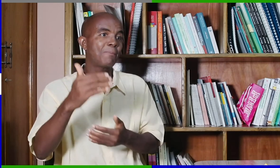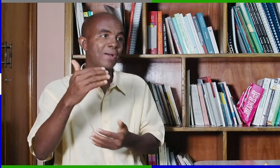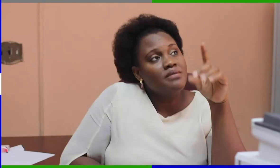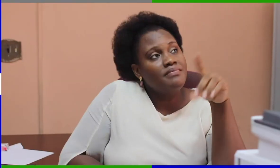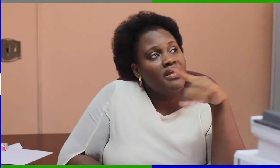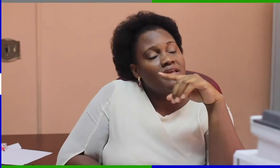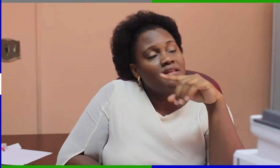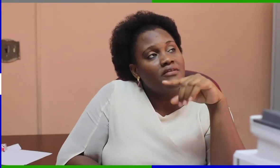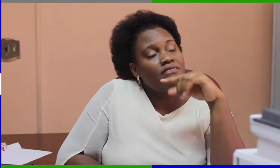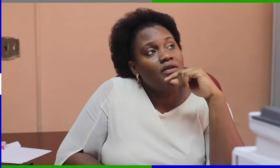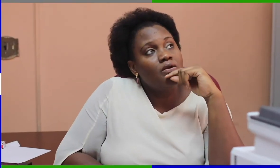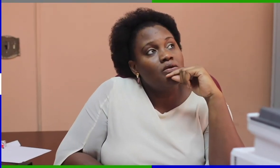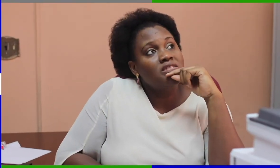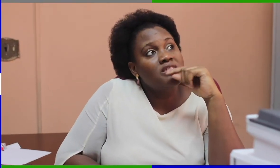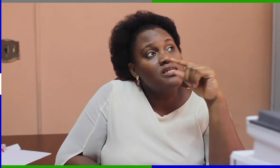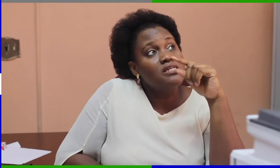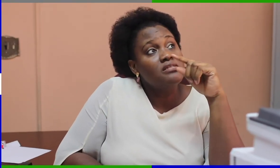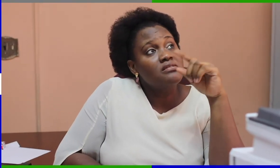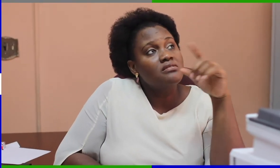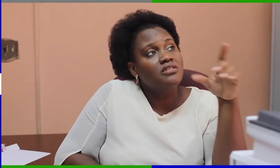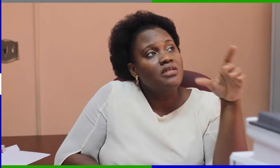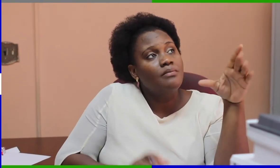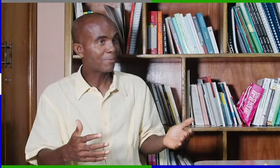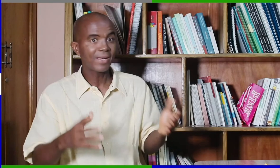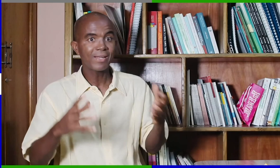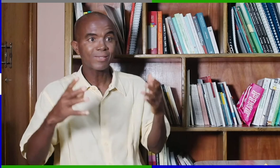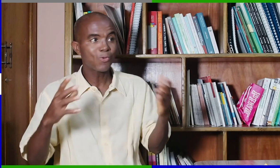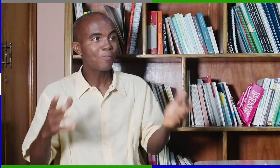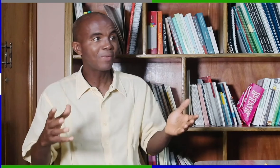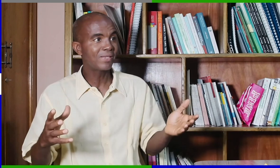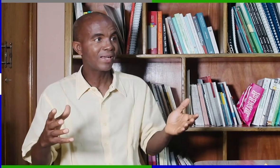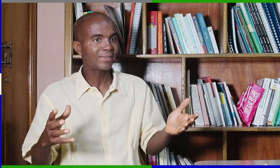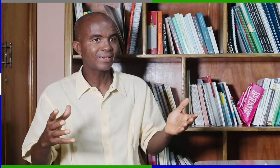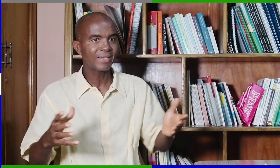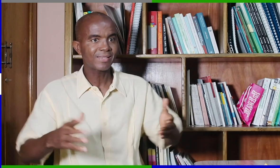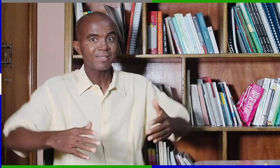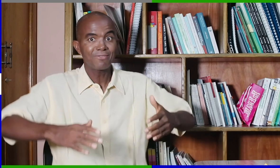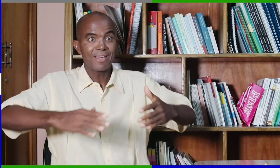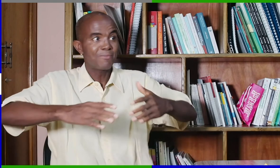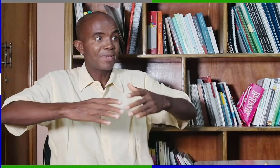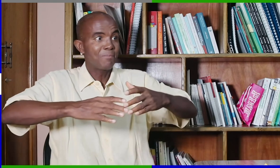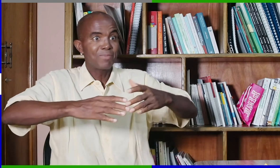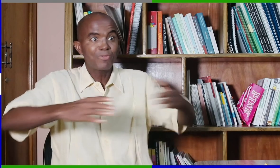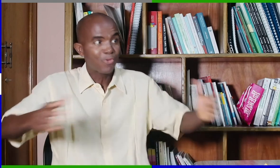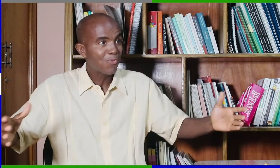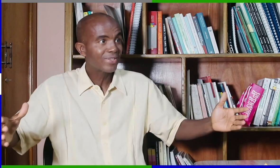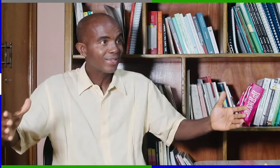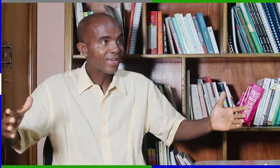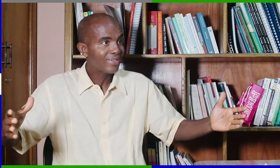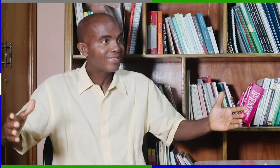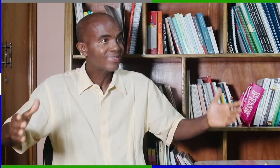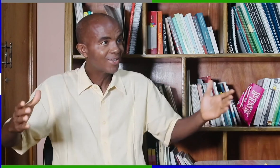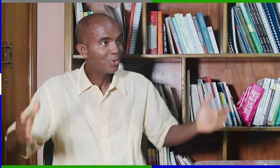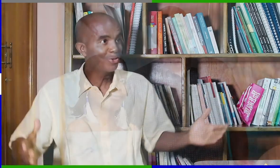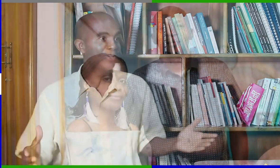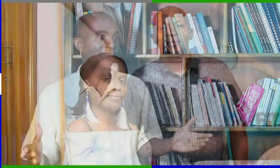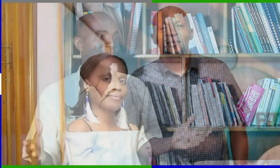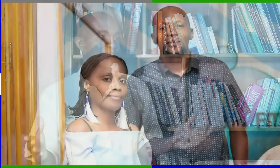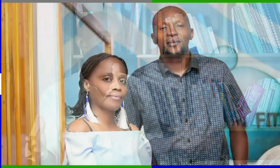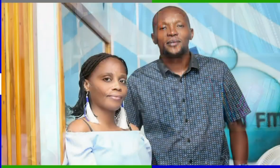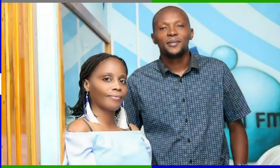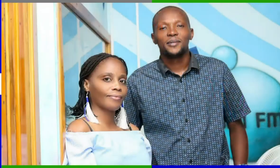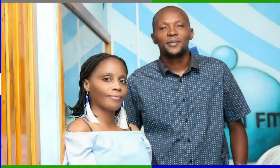d'école, on a parlé de jeunes qui ont collaboré, Alter Presse, Média Alternative, et bien, plus fort monde qui l'a là, c'est le